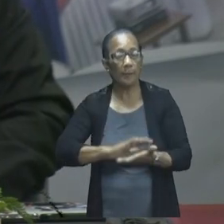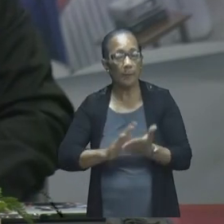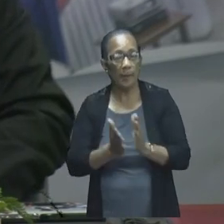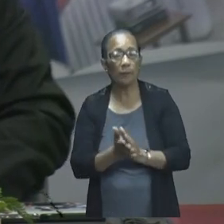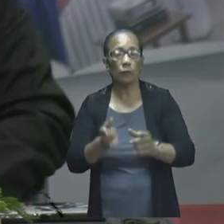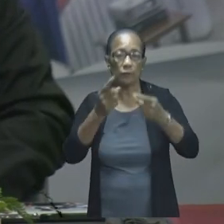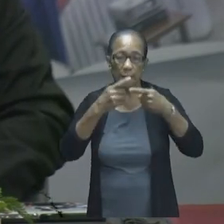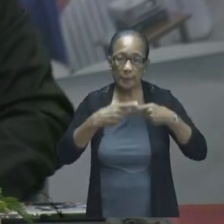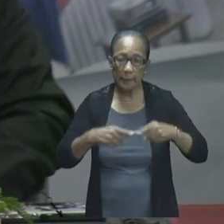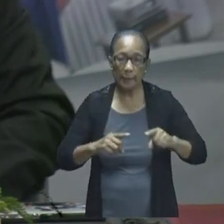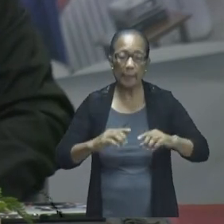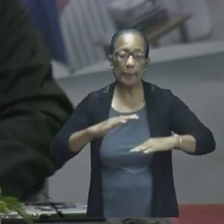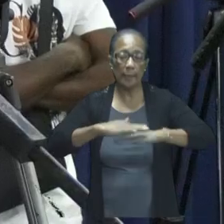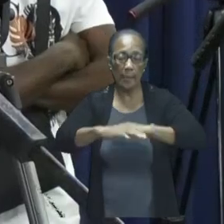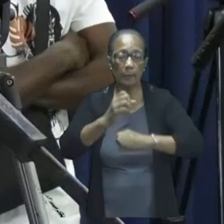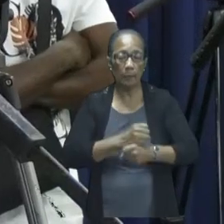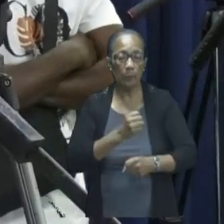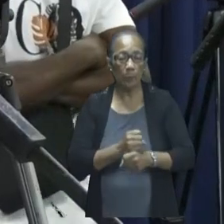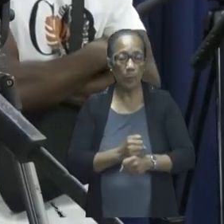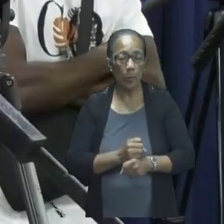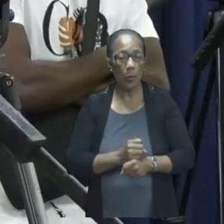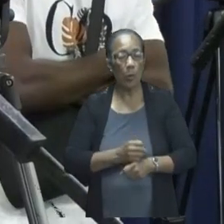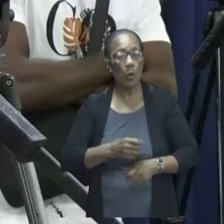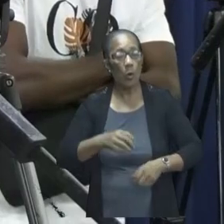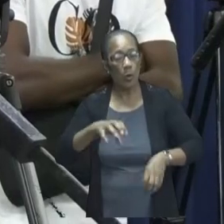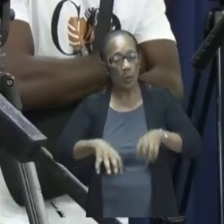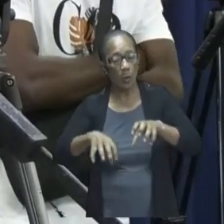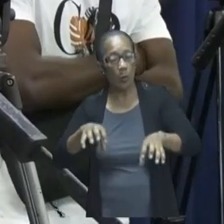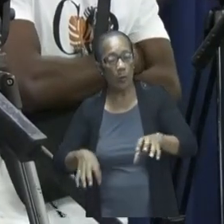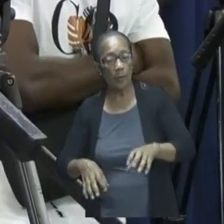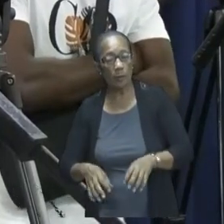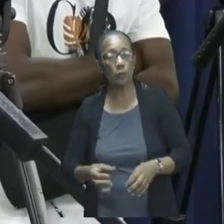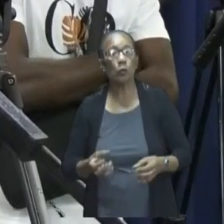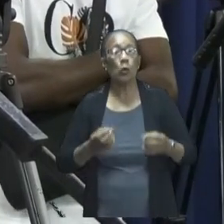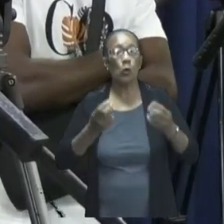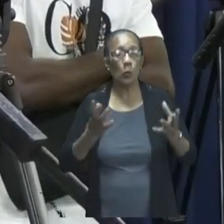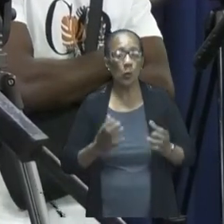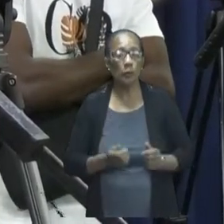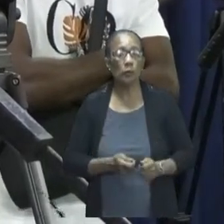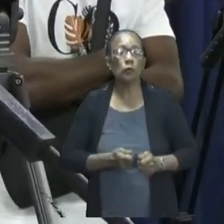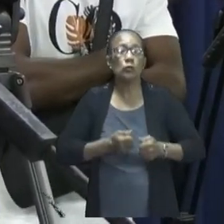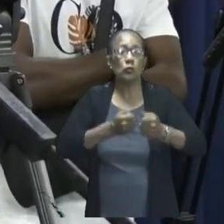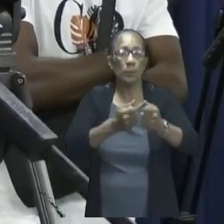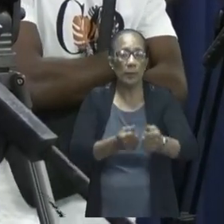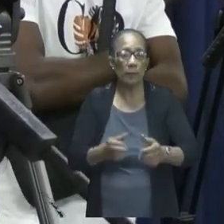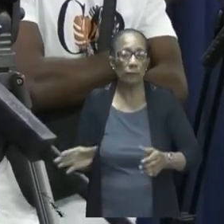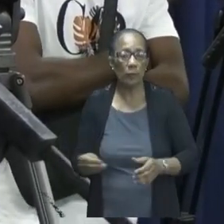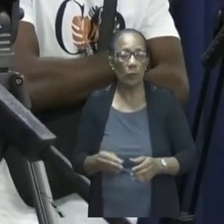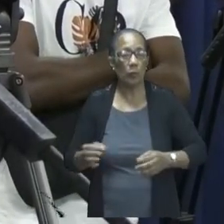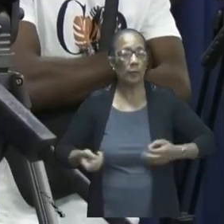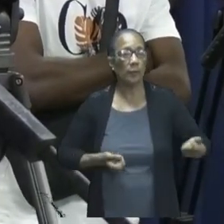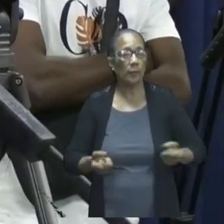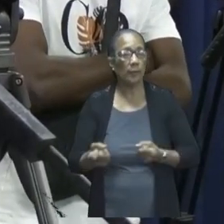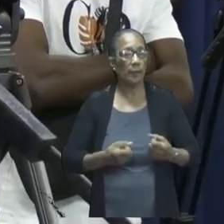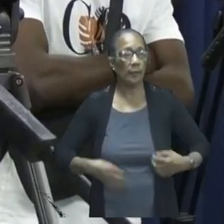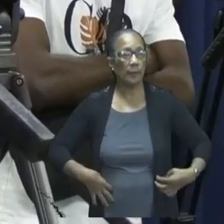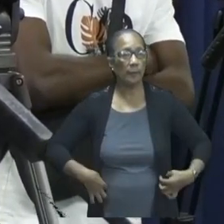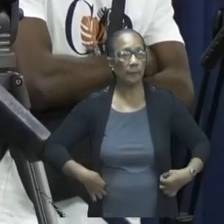verschillende landbouwgewassen dus de hoever wordt dit goud stimuleert vanuit de regering ja